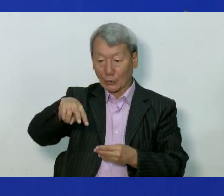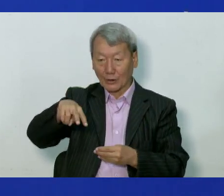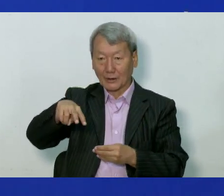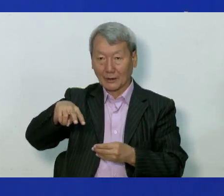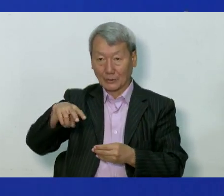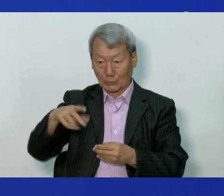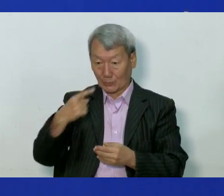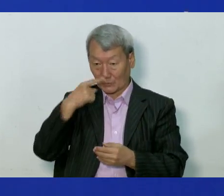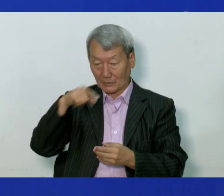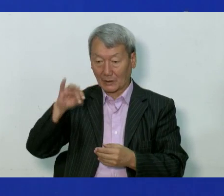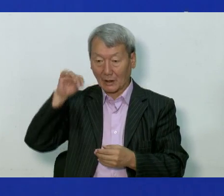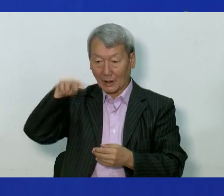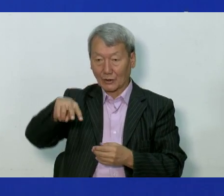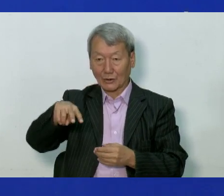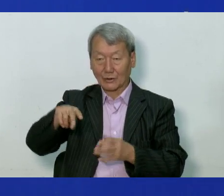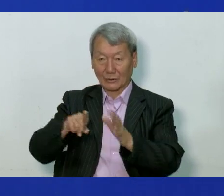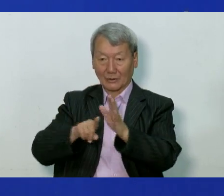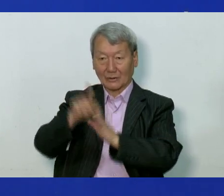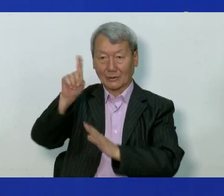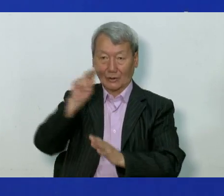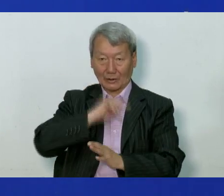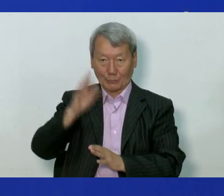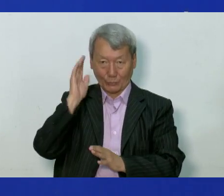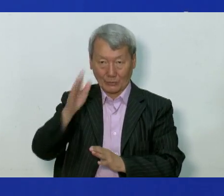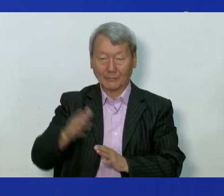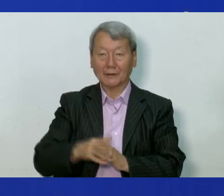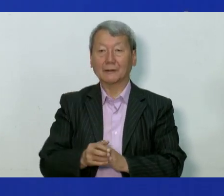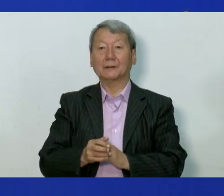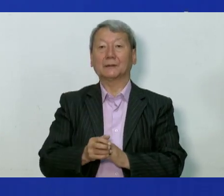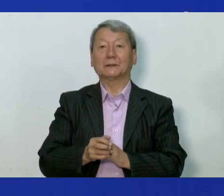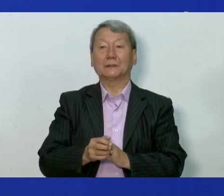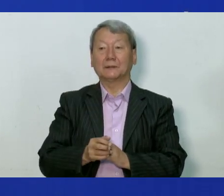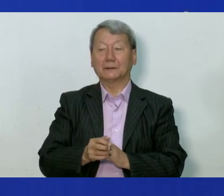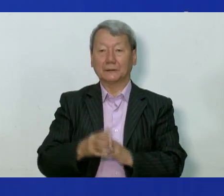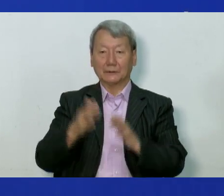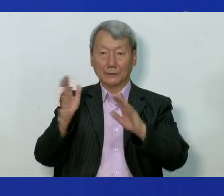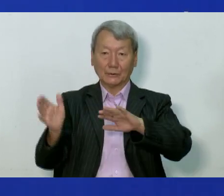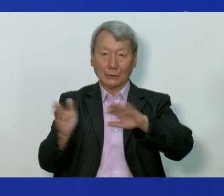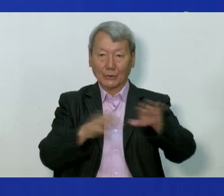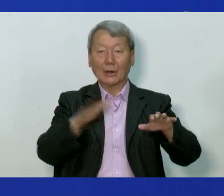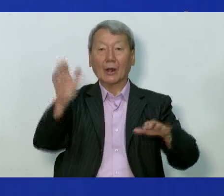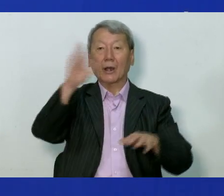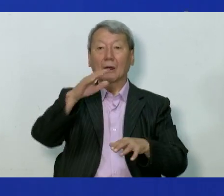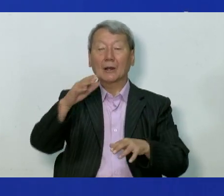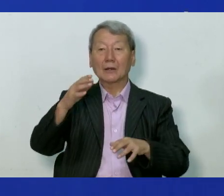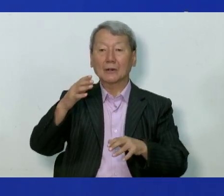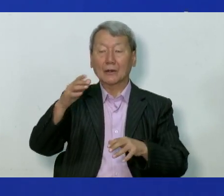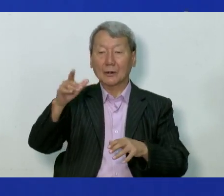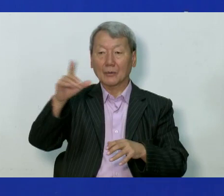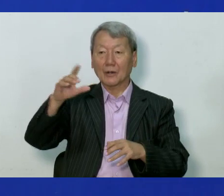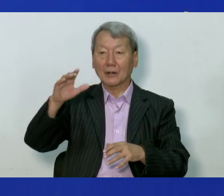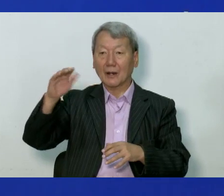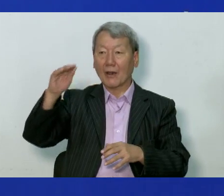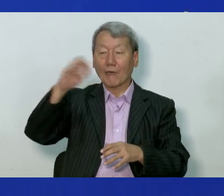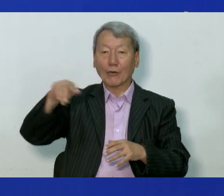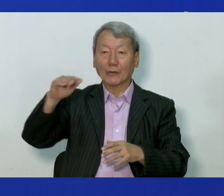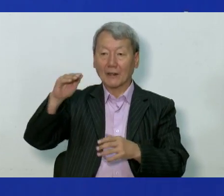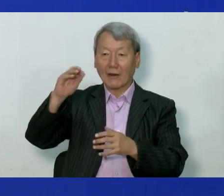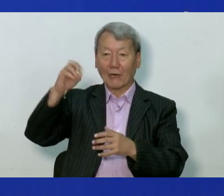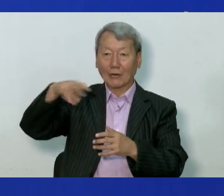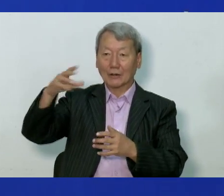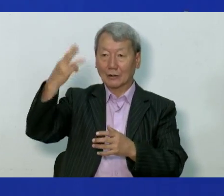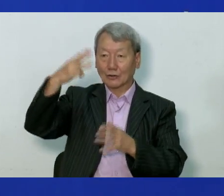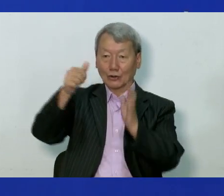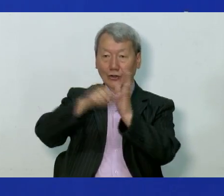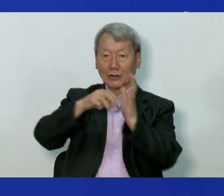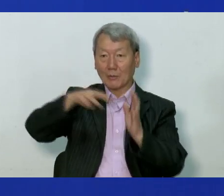ишке ашырылып баштайбыз. Андан тышкары мына револьвердик фонддордун эсебинен